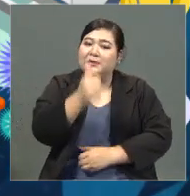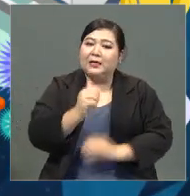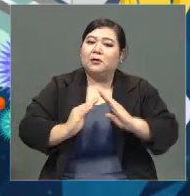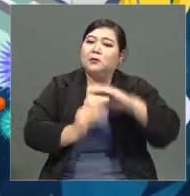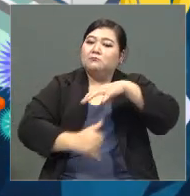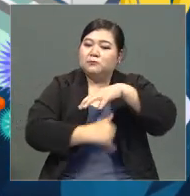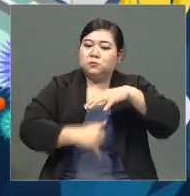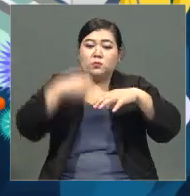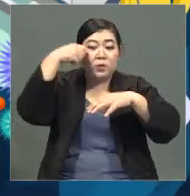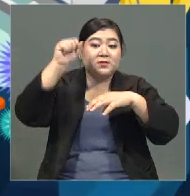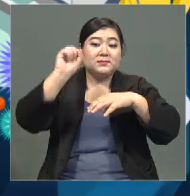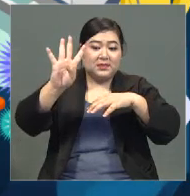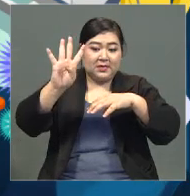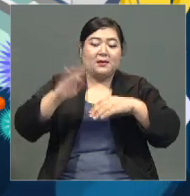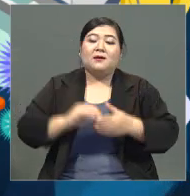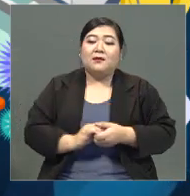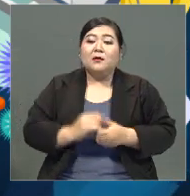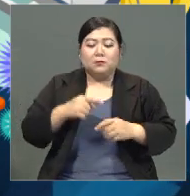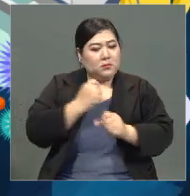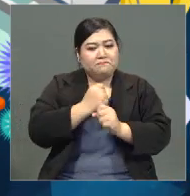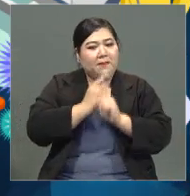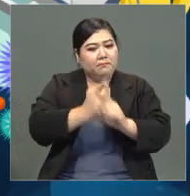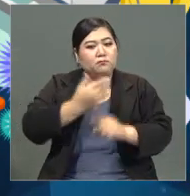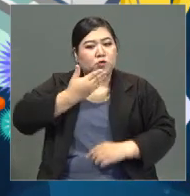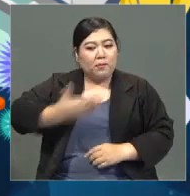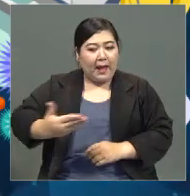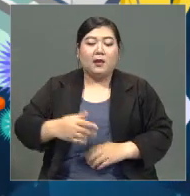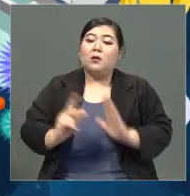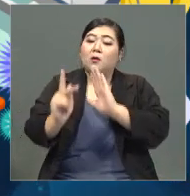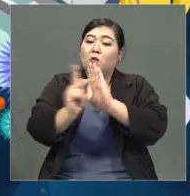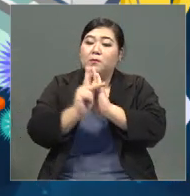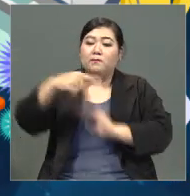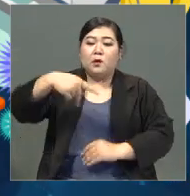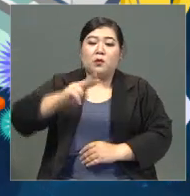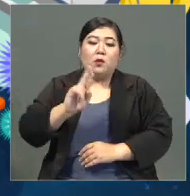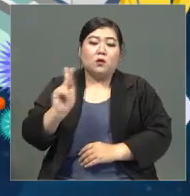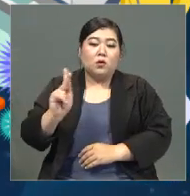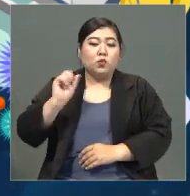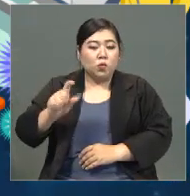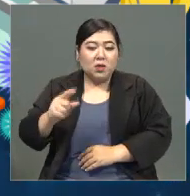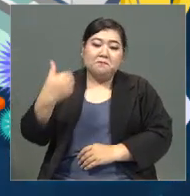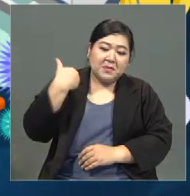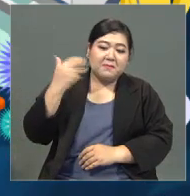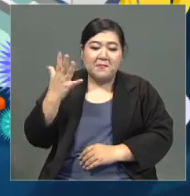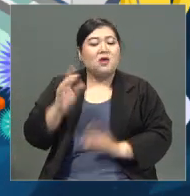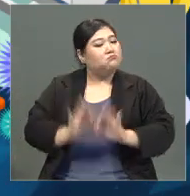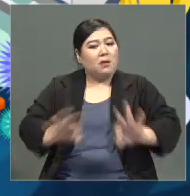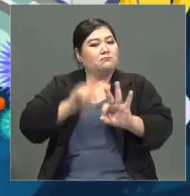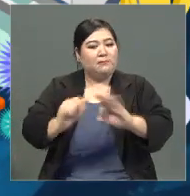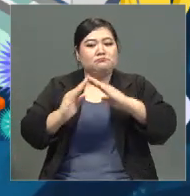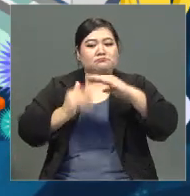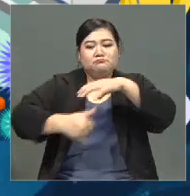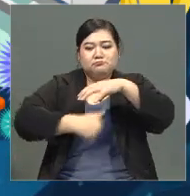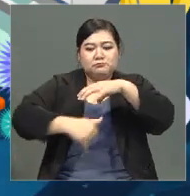ยึดถือมาตรการการเข้าสเตทควอรันทีนตลอดไปไม่ว่าจะมีการบังคับใช้พรก.ฉุกเฉินหรือไม่อีกหนึ่งเรื่องก็คือก